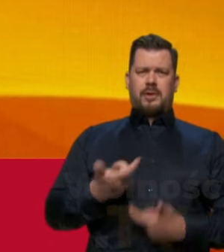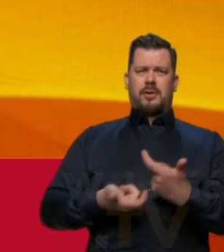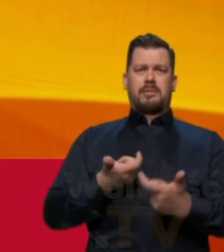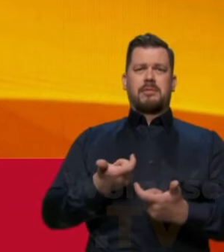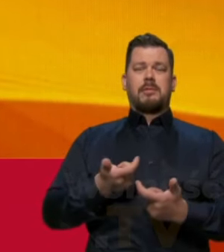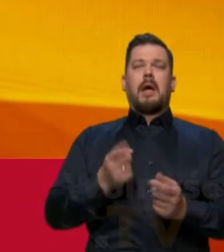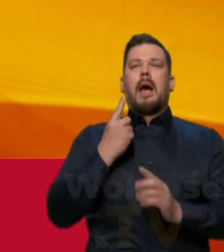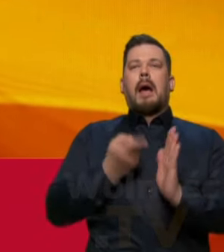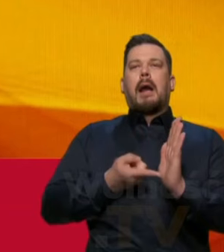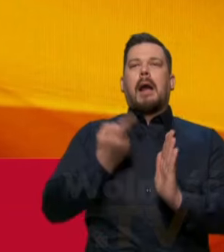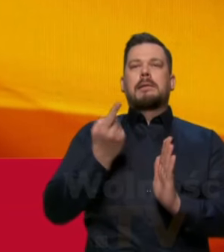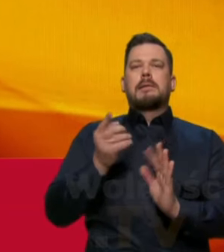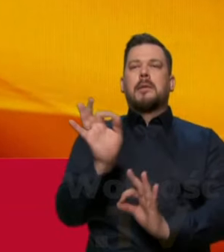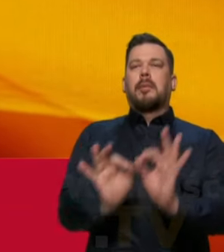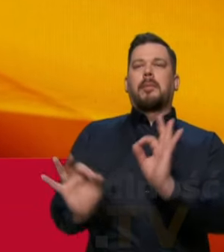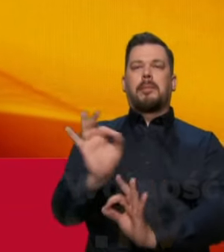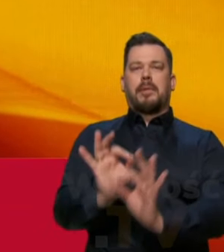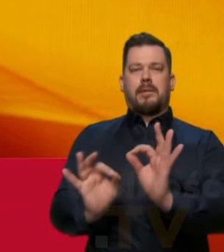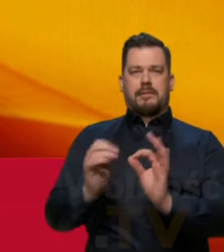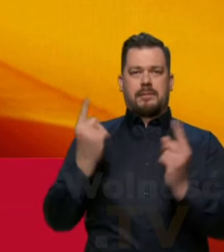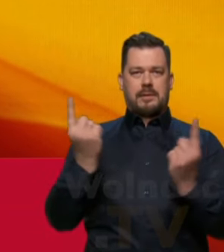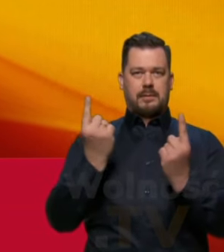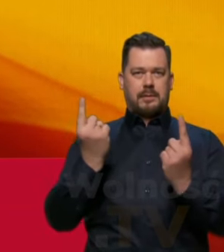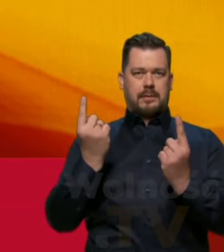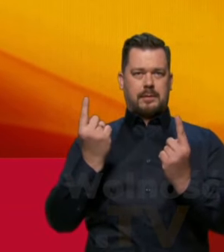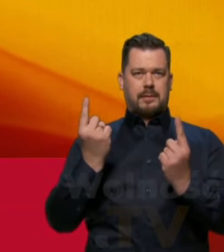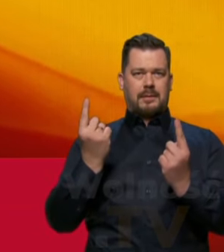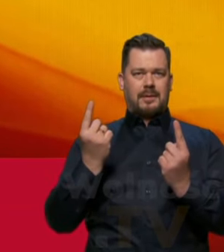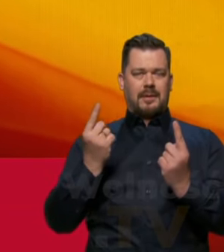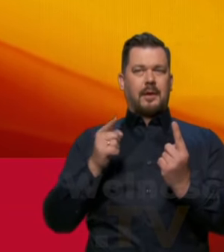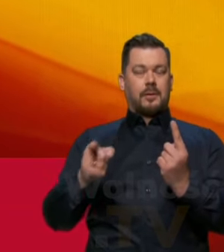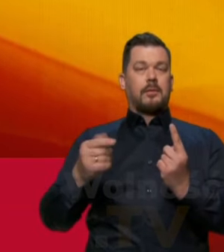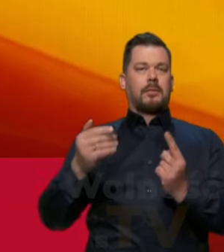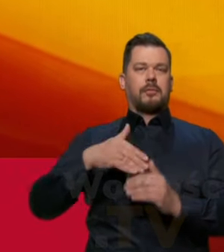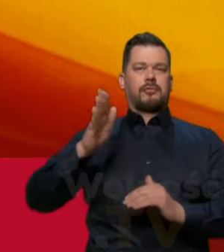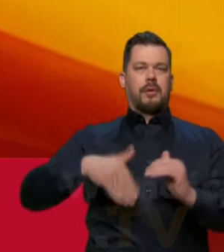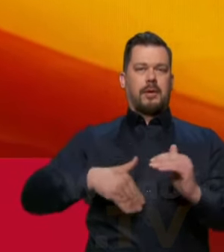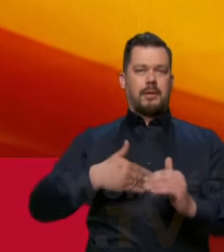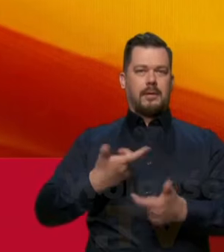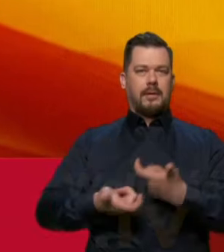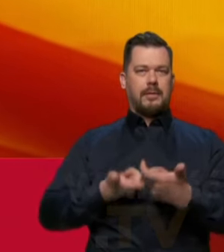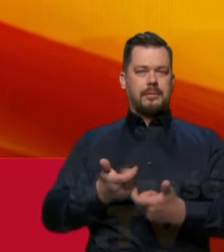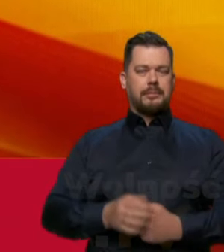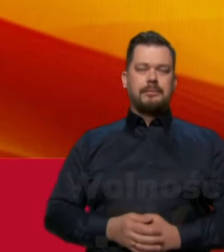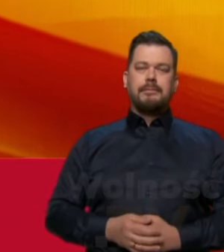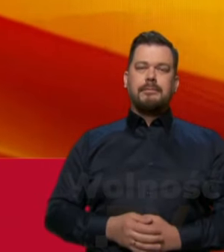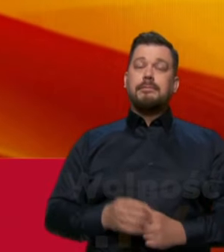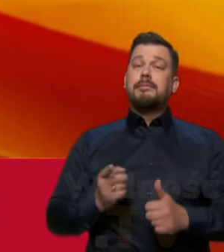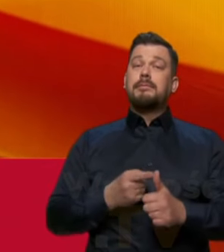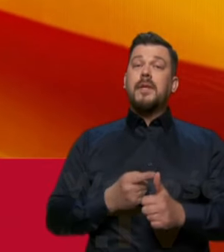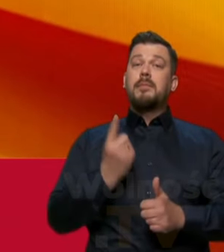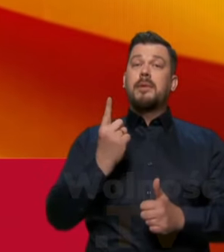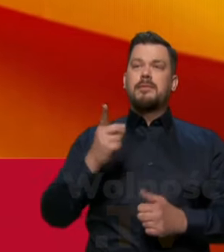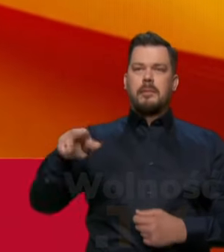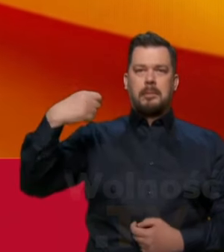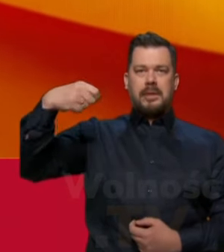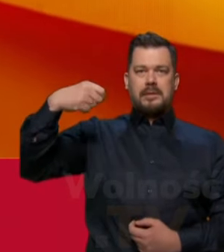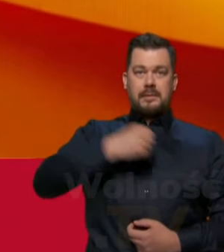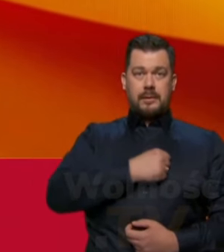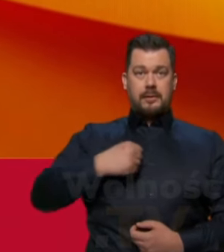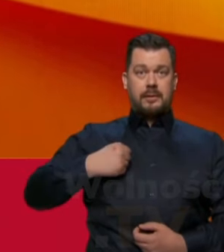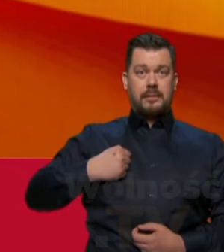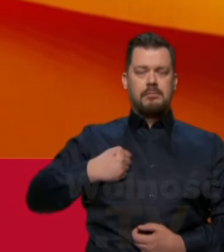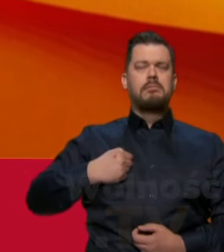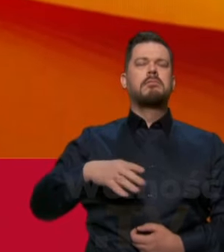doraźny naprawić to, co źle funkcjonuje. Po pierwsze, prezydent Warszawy